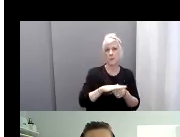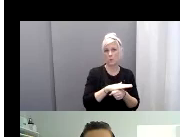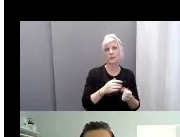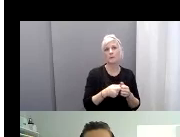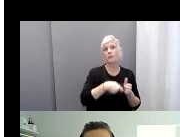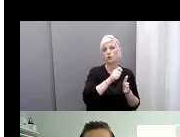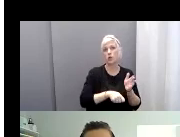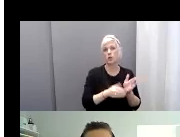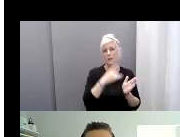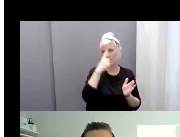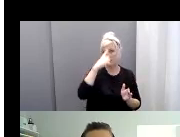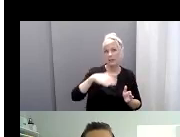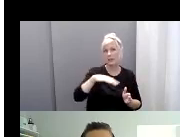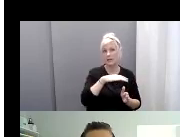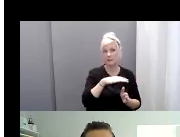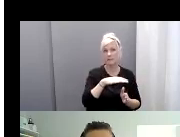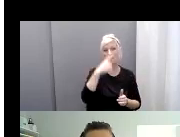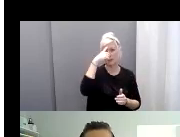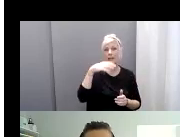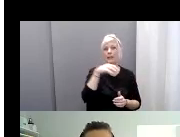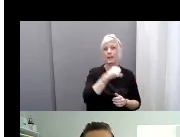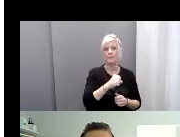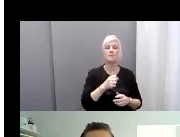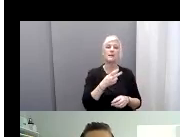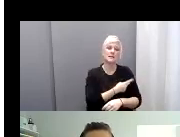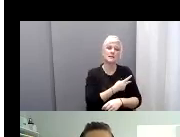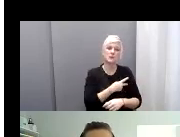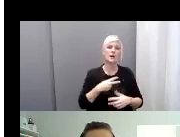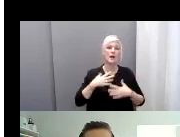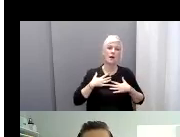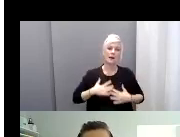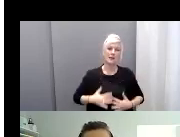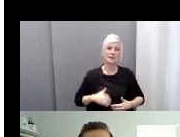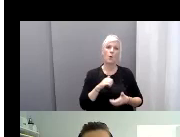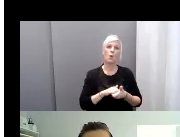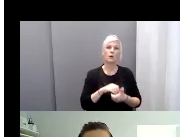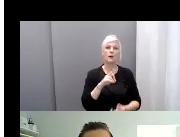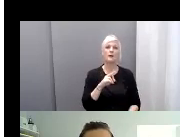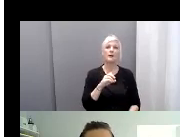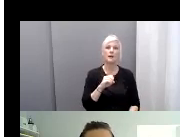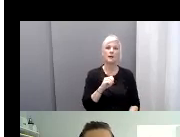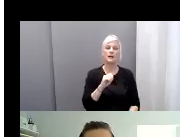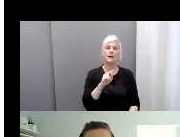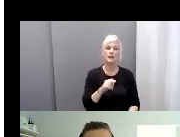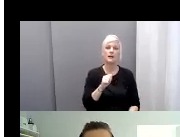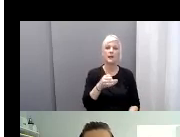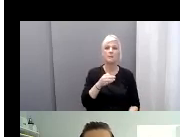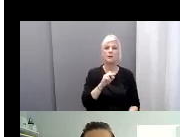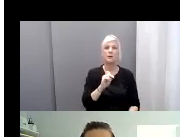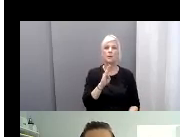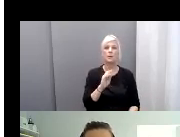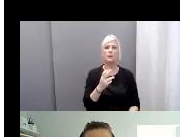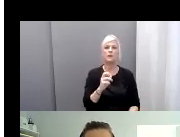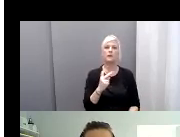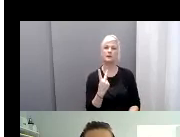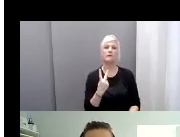begreppet sexuell och reproduktiv hälsa och rättigheter. SRHR är det förkortat till. Och det är ett tillstånd